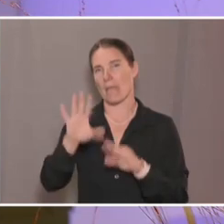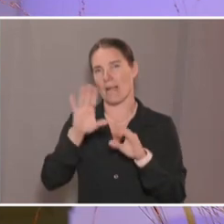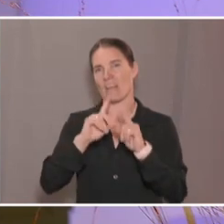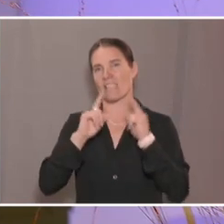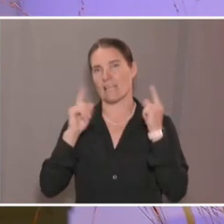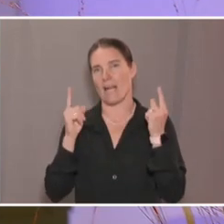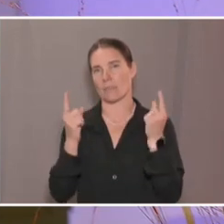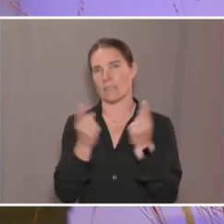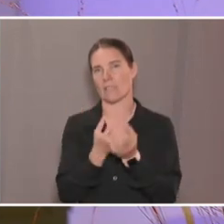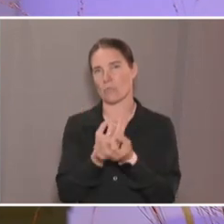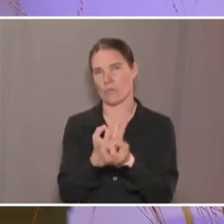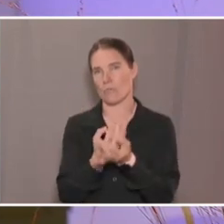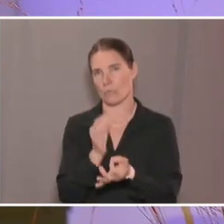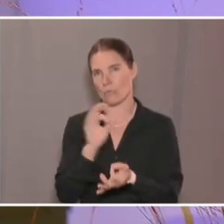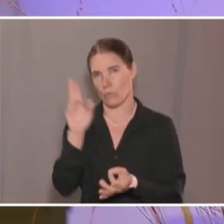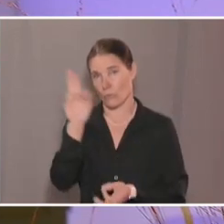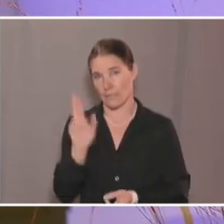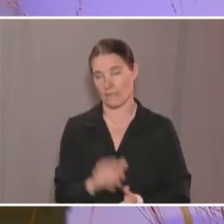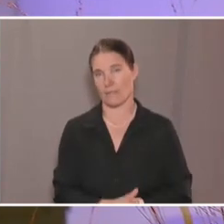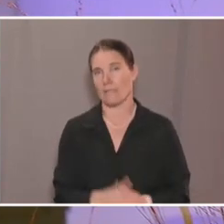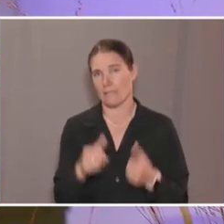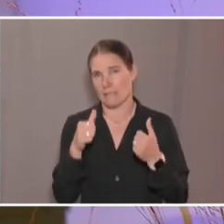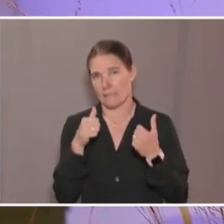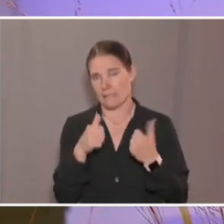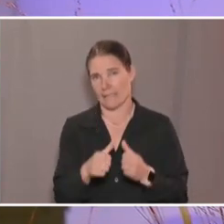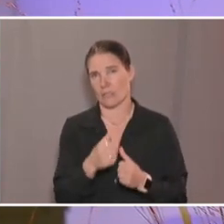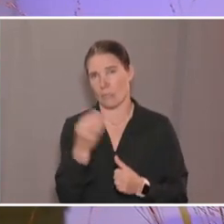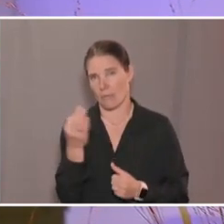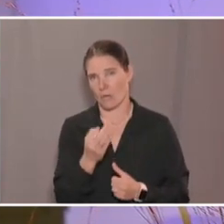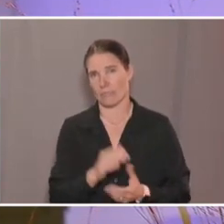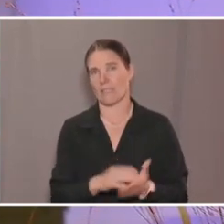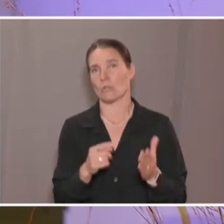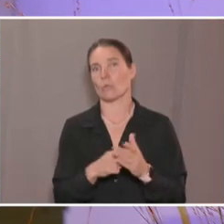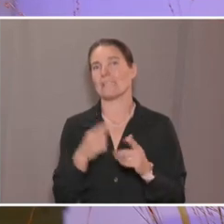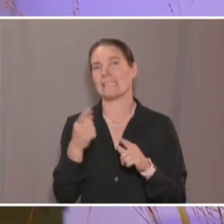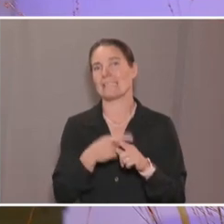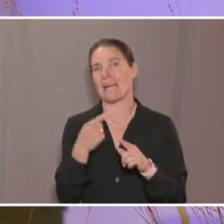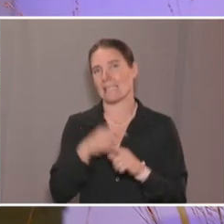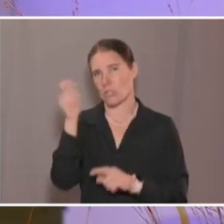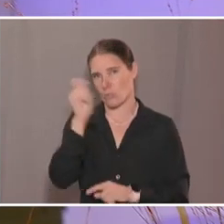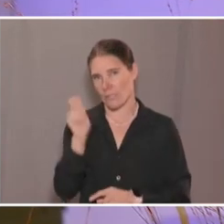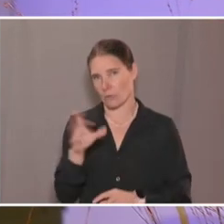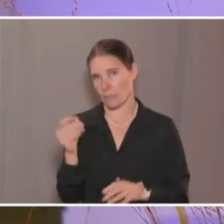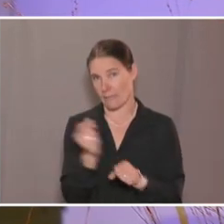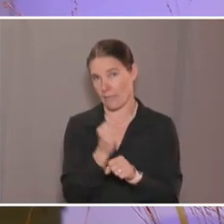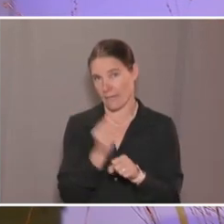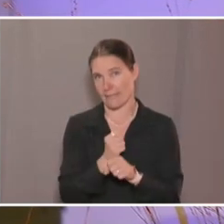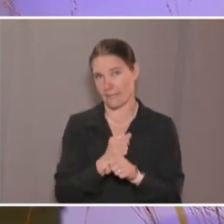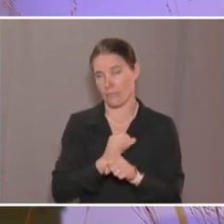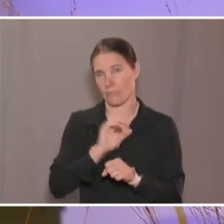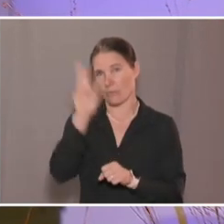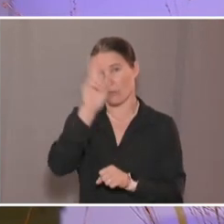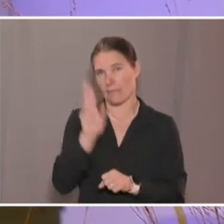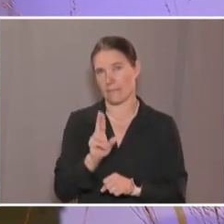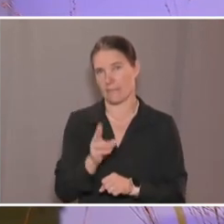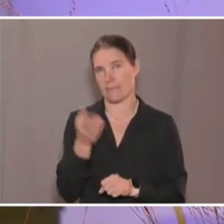zur Verfügung, die dringend benötigt werden. Denn die Zahl der Studierenden und Mitarbeiterinnen und Mitarbeiter ist